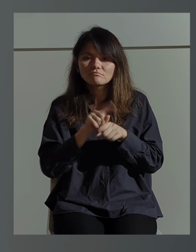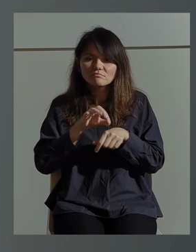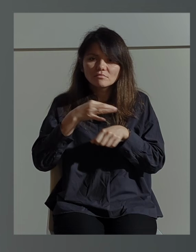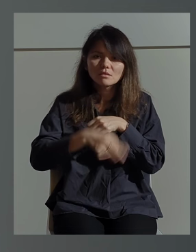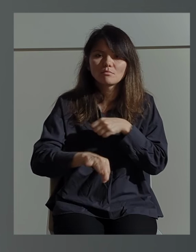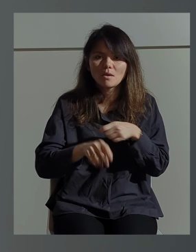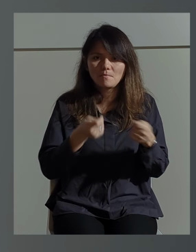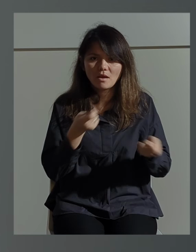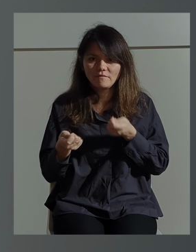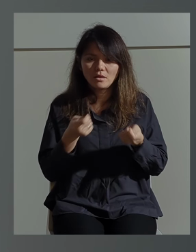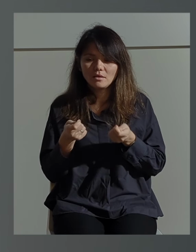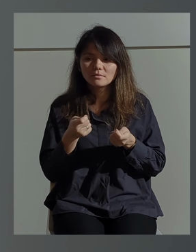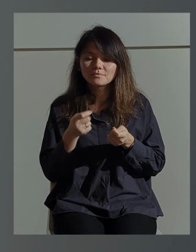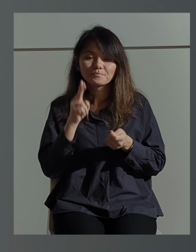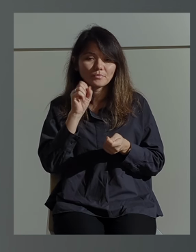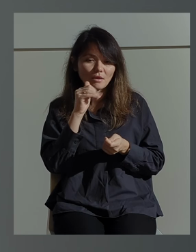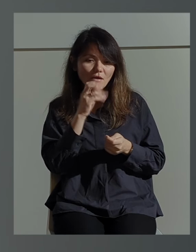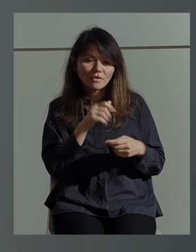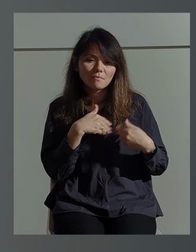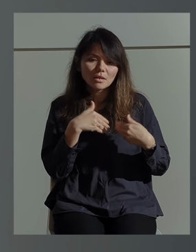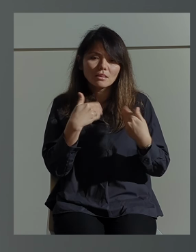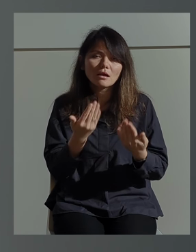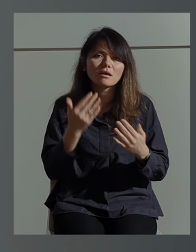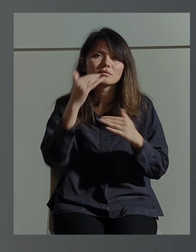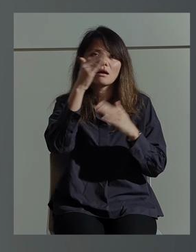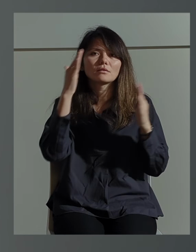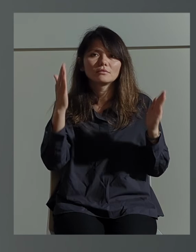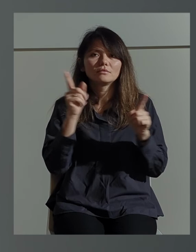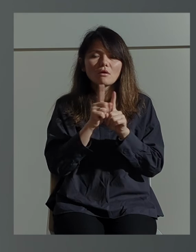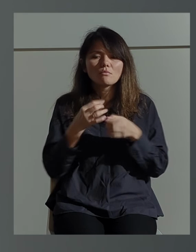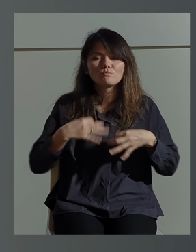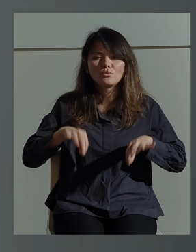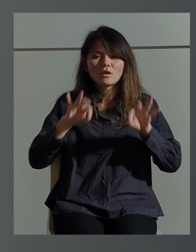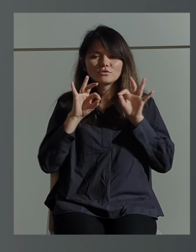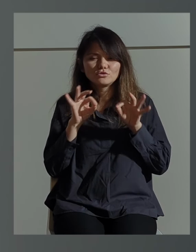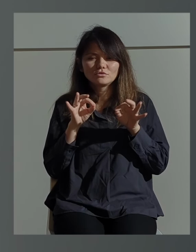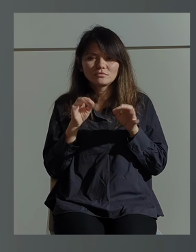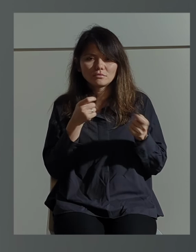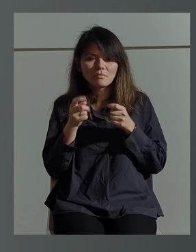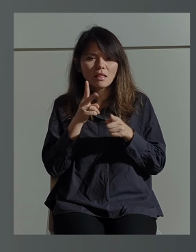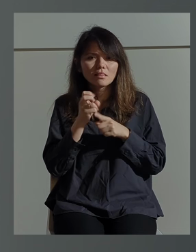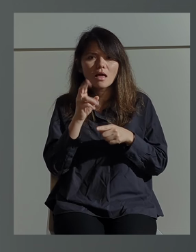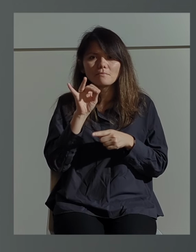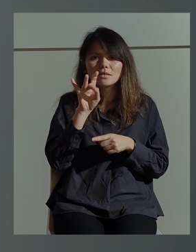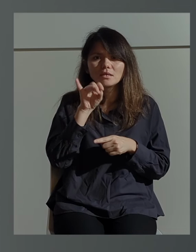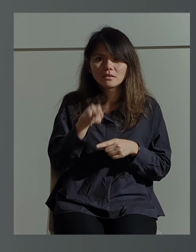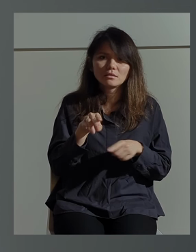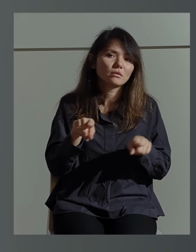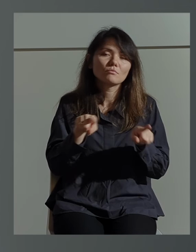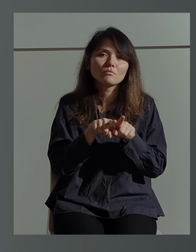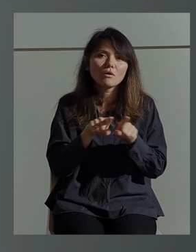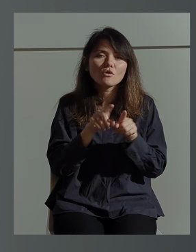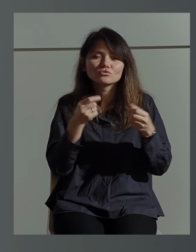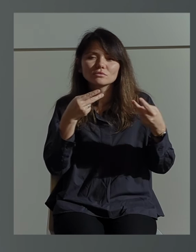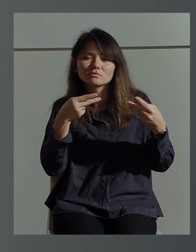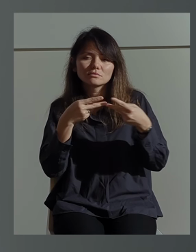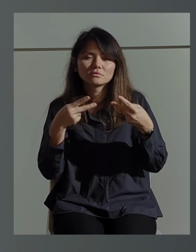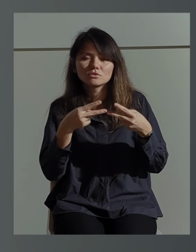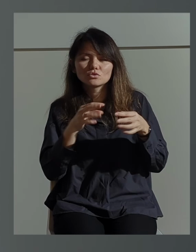правление предлагаемая кавка картина бюрократического лабиринта как Чистилище сходится с утверждением жика о том